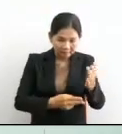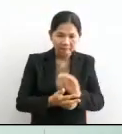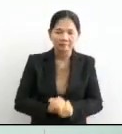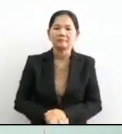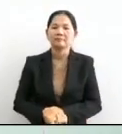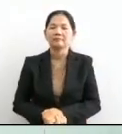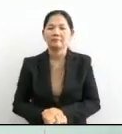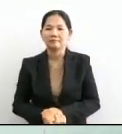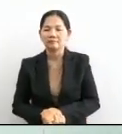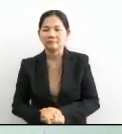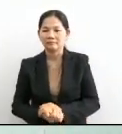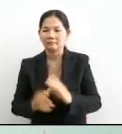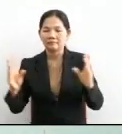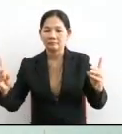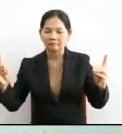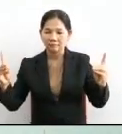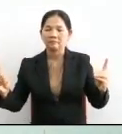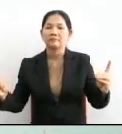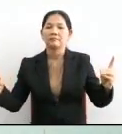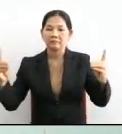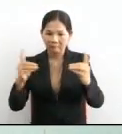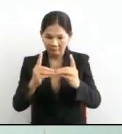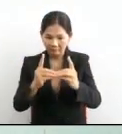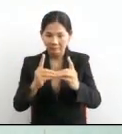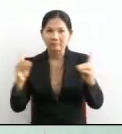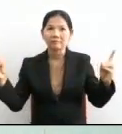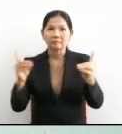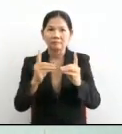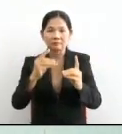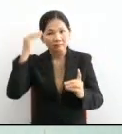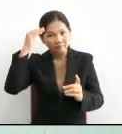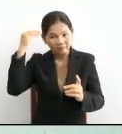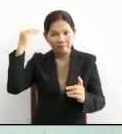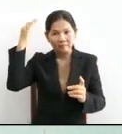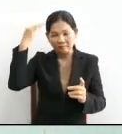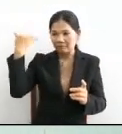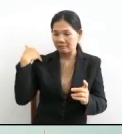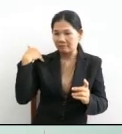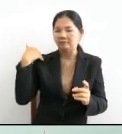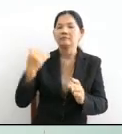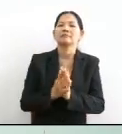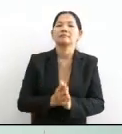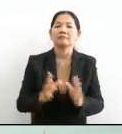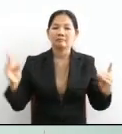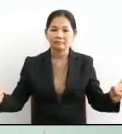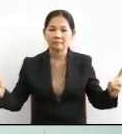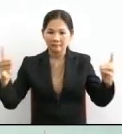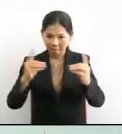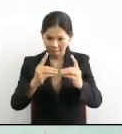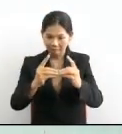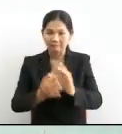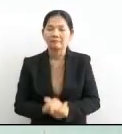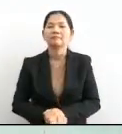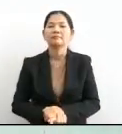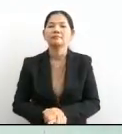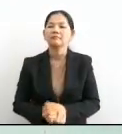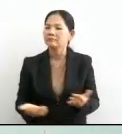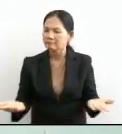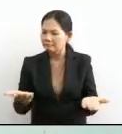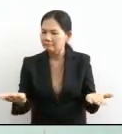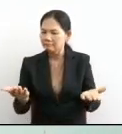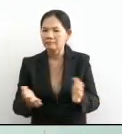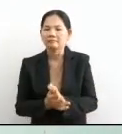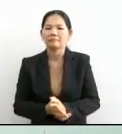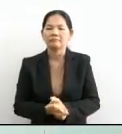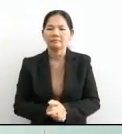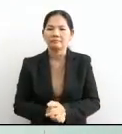xòm bồ rõ nâng sật rây chà ao chì cú chà phê ở dìa xòa mây chẳng nó cốn chà nâng cái hai thả ấy kế chà